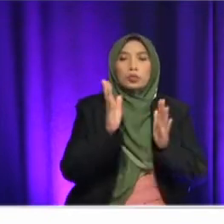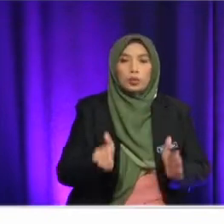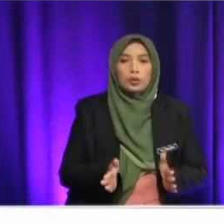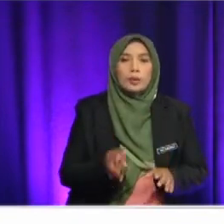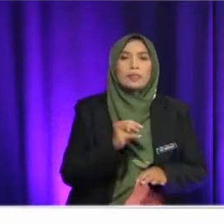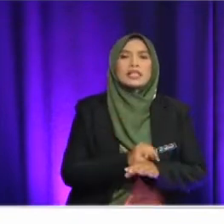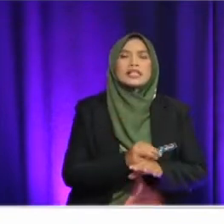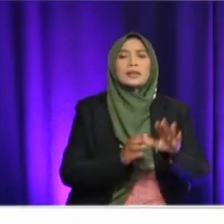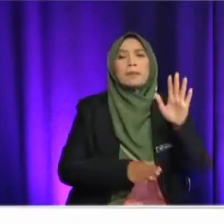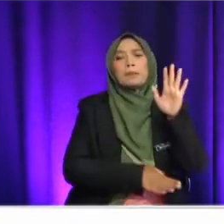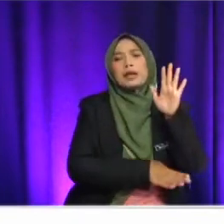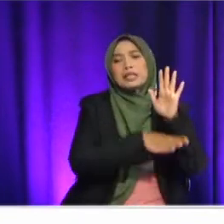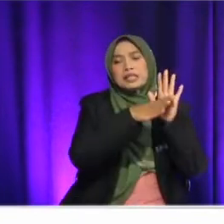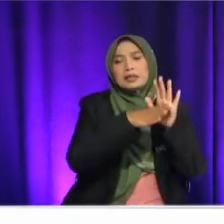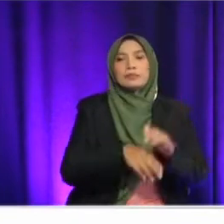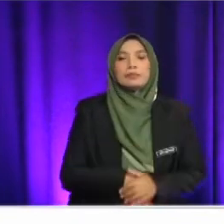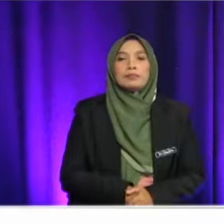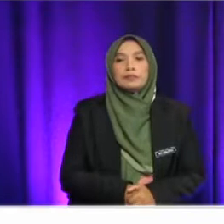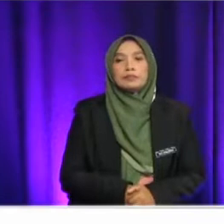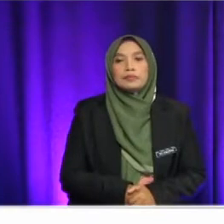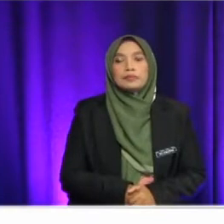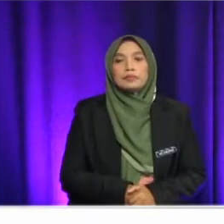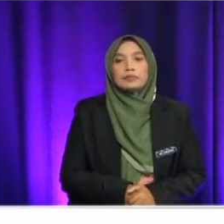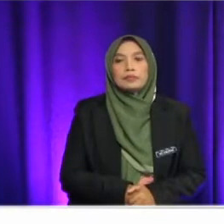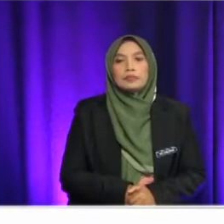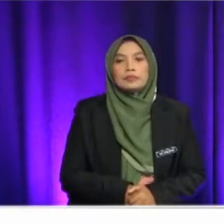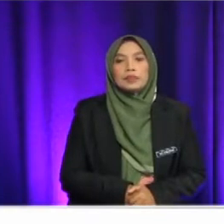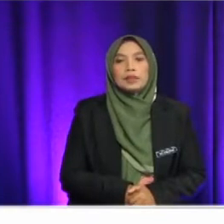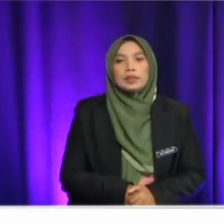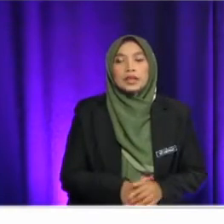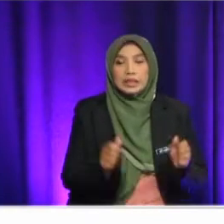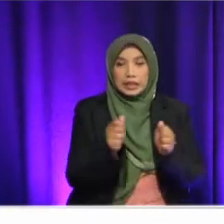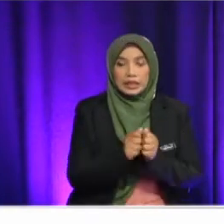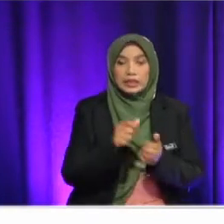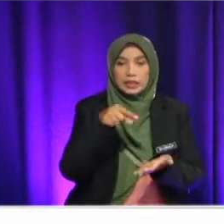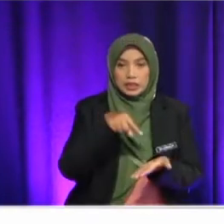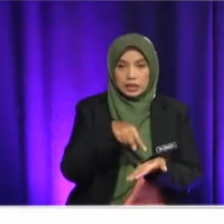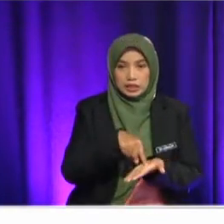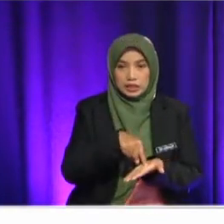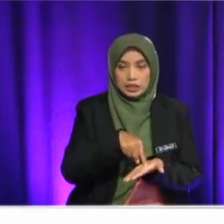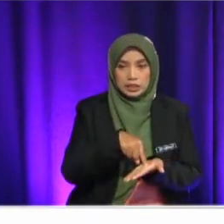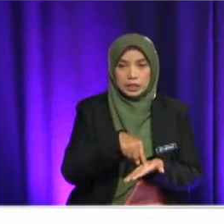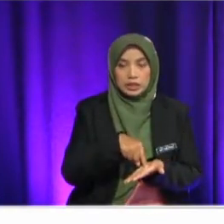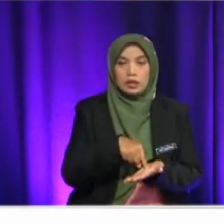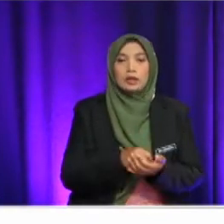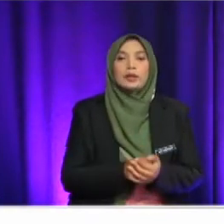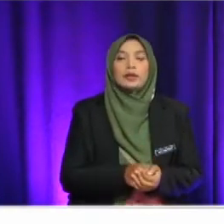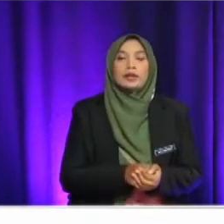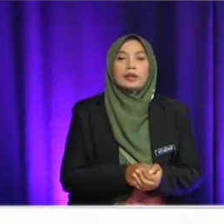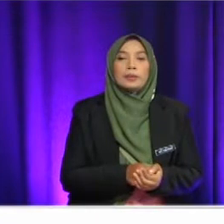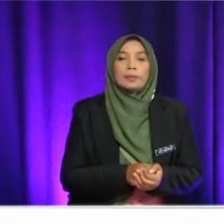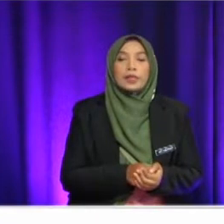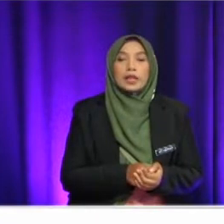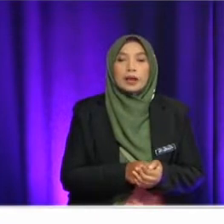dan tanggungjawab dapat diterapkan dalam diri cahaya mata mereka. Jelaslah bahawa inisiatif yang perlu dilakukan